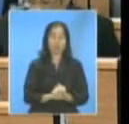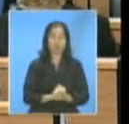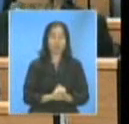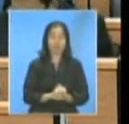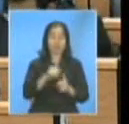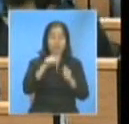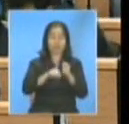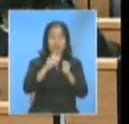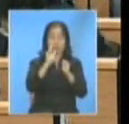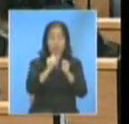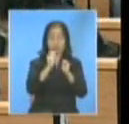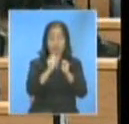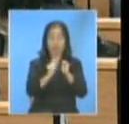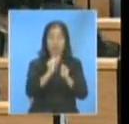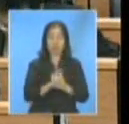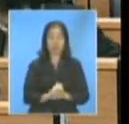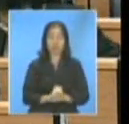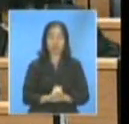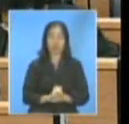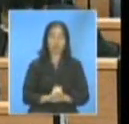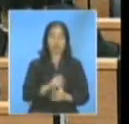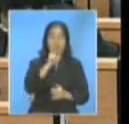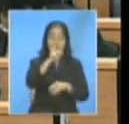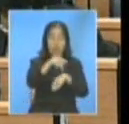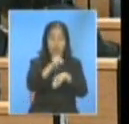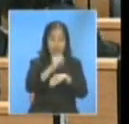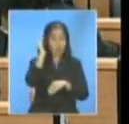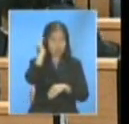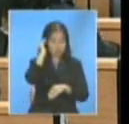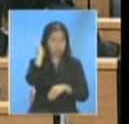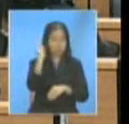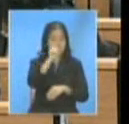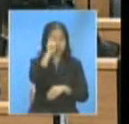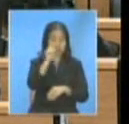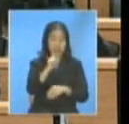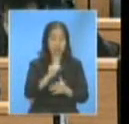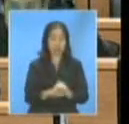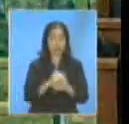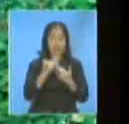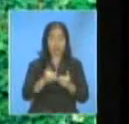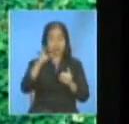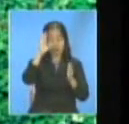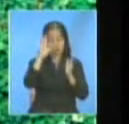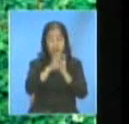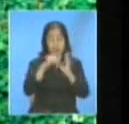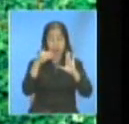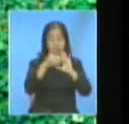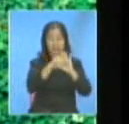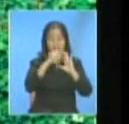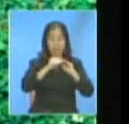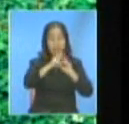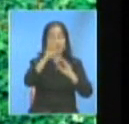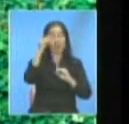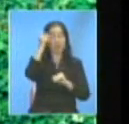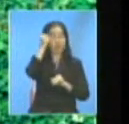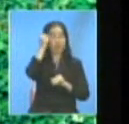อำเภอเมืองจังหวัดภูเก็ตครับท่านประธานท่านประธานเชื่อไหมครับภาพที่ผมโชว์ให้ท่านประธานและท่านสมาชิกได้เห็นเมื่อได้เ